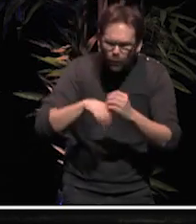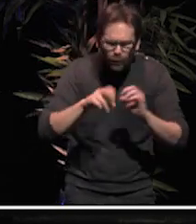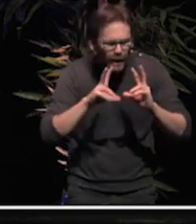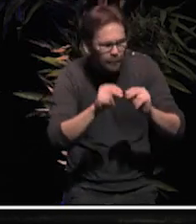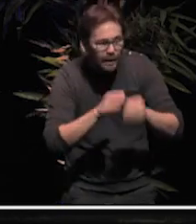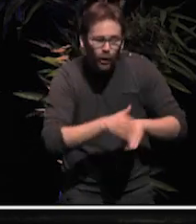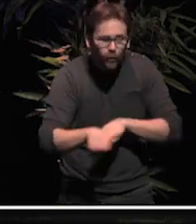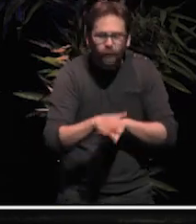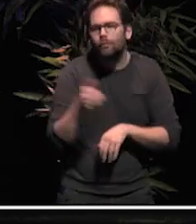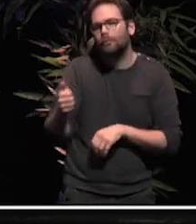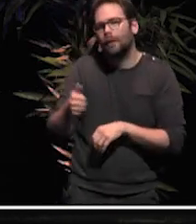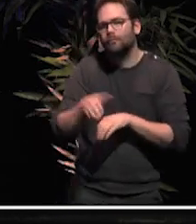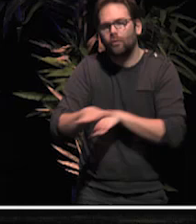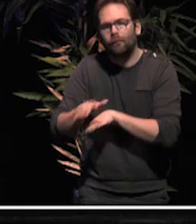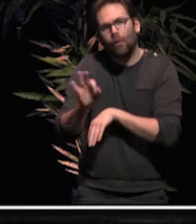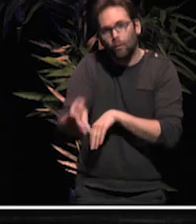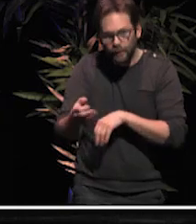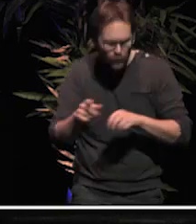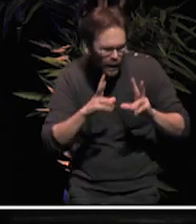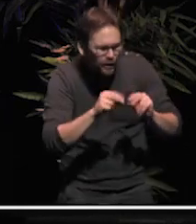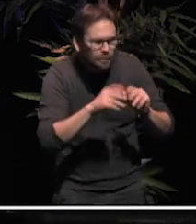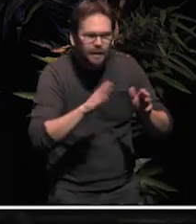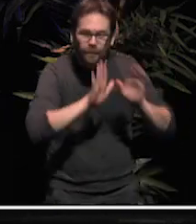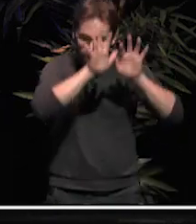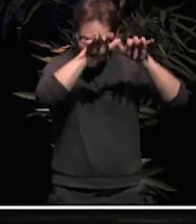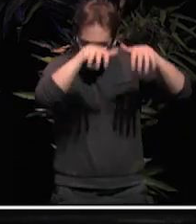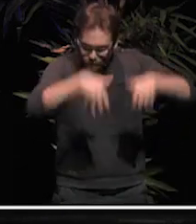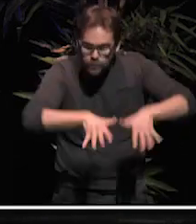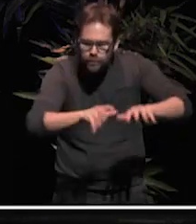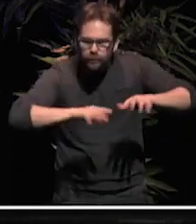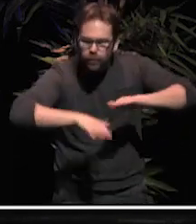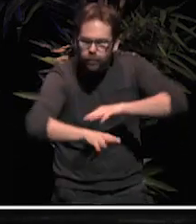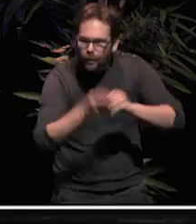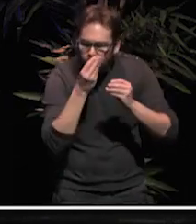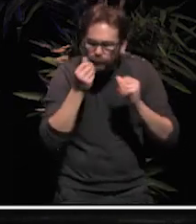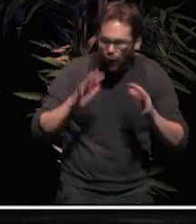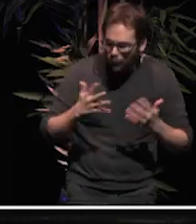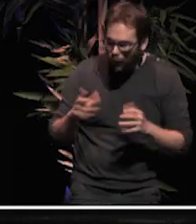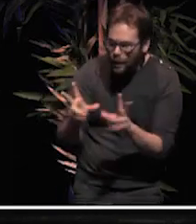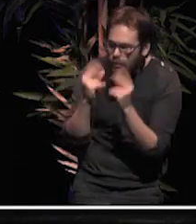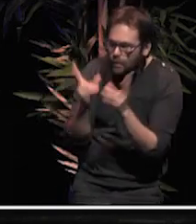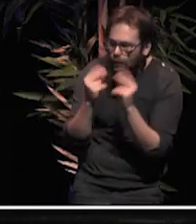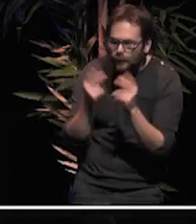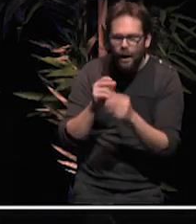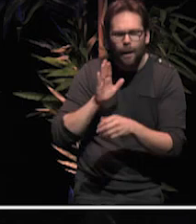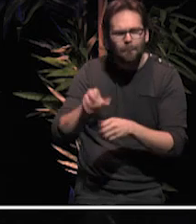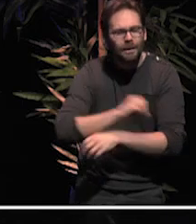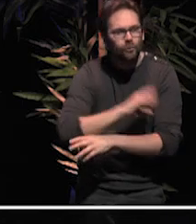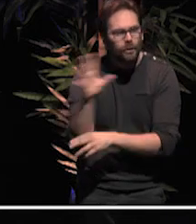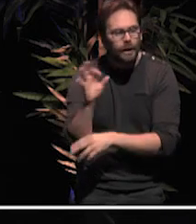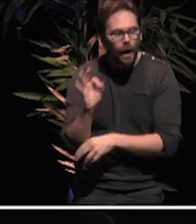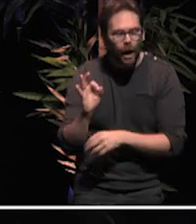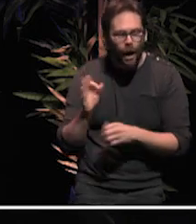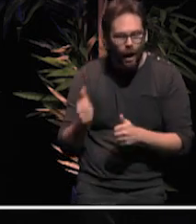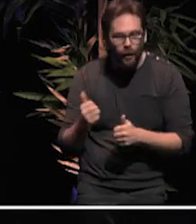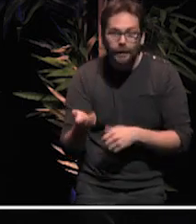quel surfeur. Il est surfeur, mais il décrit l'intérieur de la vague, il décrit le tube, et tout ça lié à son expérience de journaliste. Ça, c'est fantastique. Un autre livre qui est